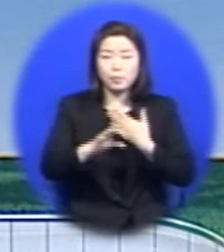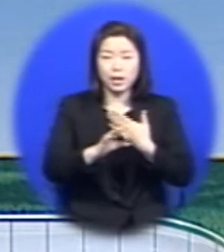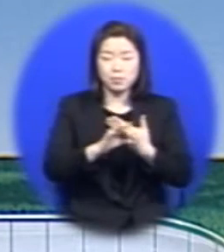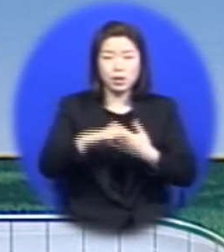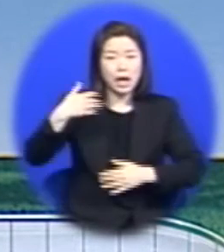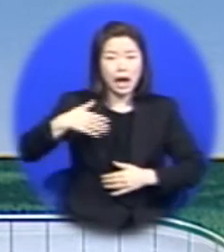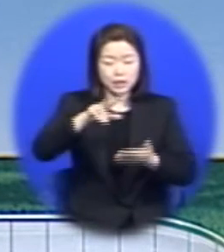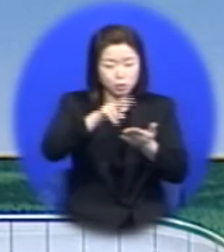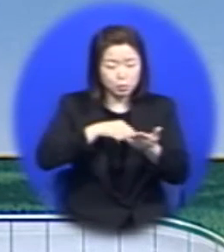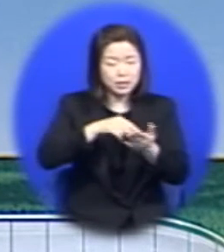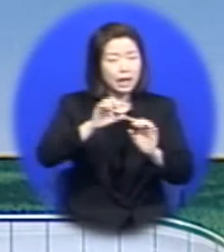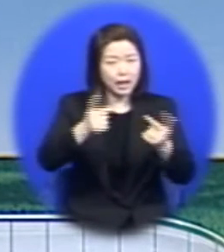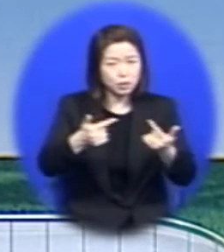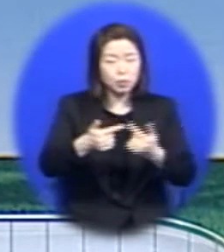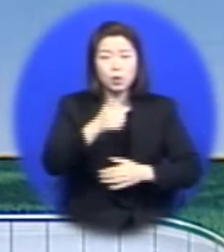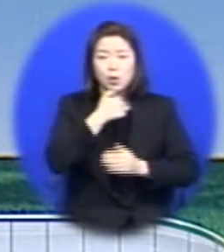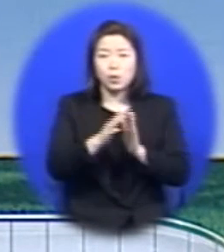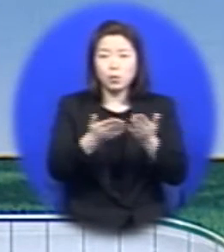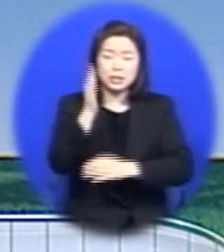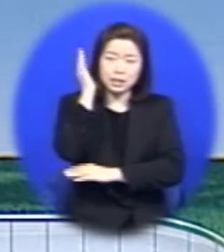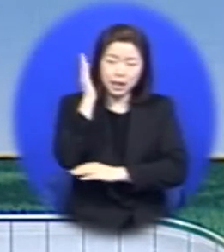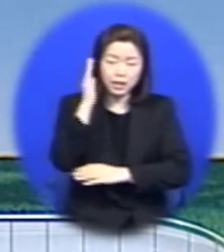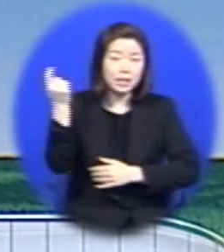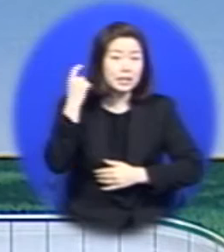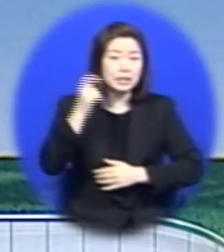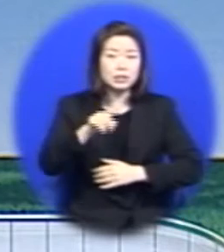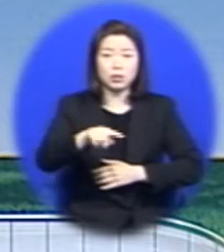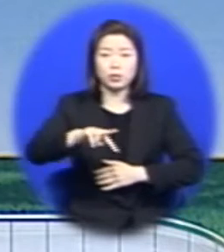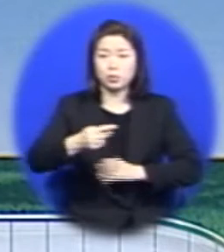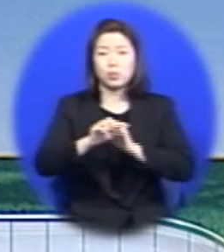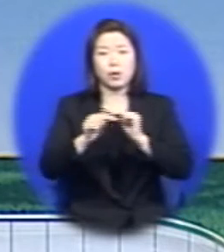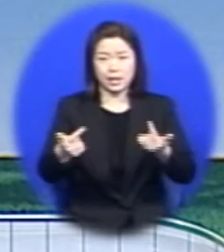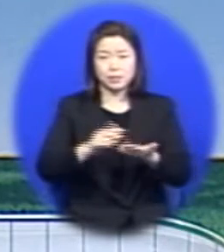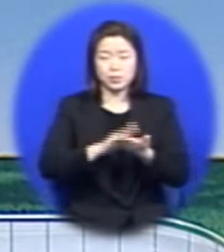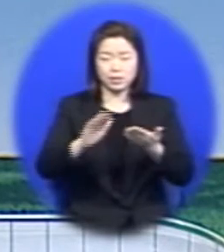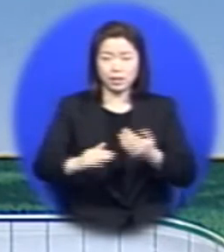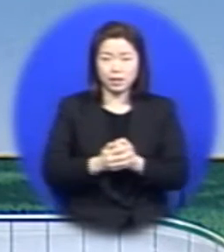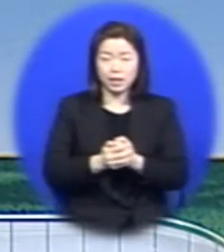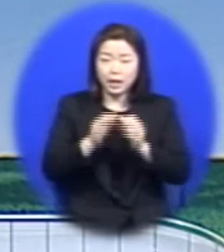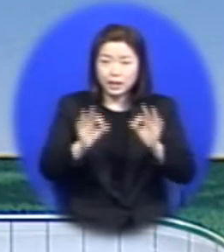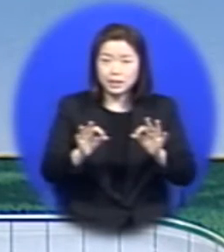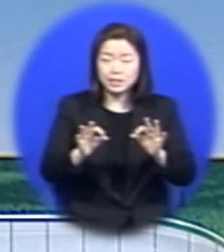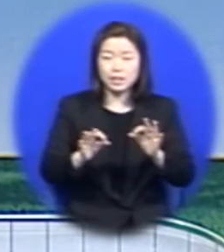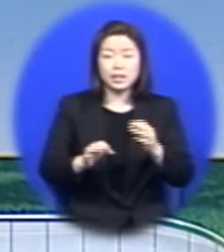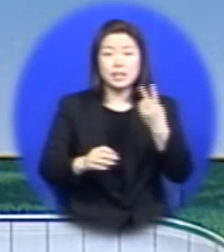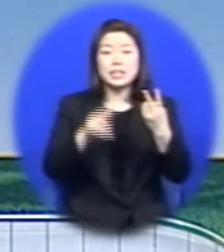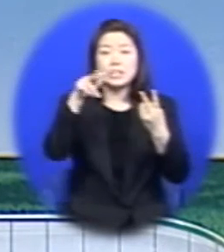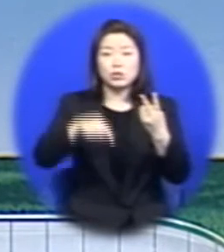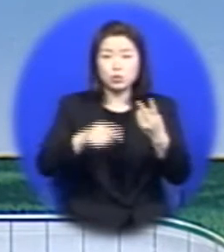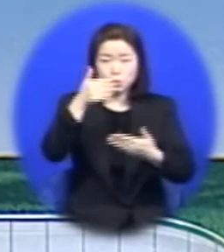읽은 것도 아니고, 로마서 강해 설교를 들은 것도 아닙니다. 이제 2주